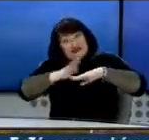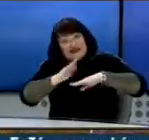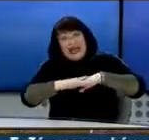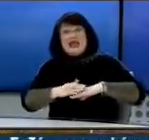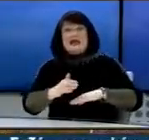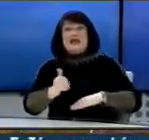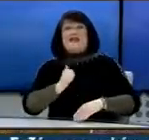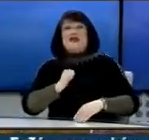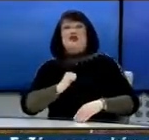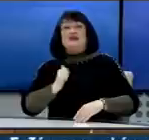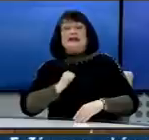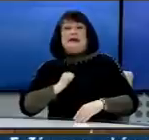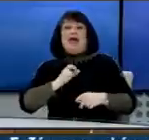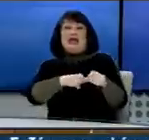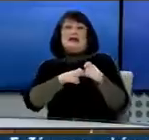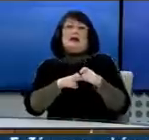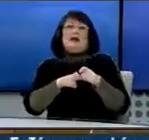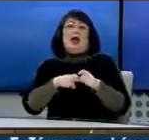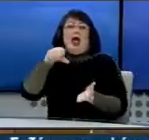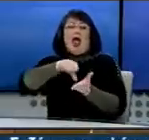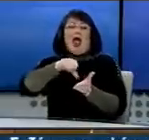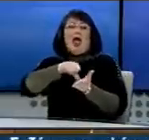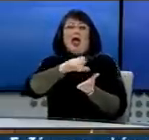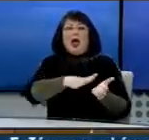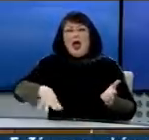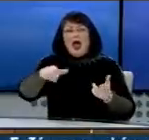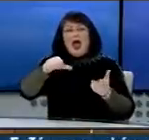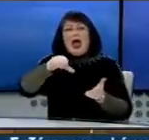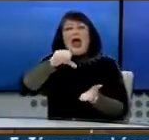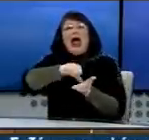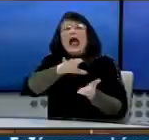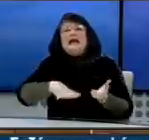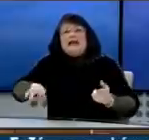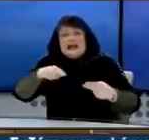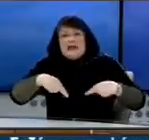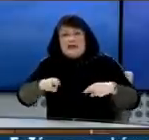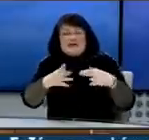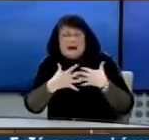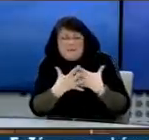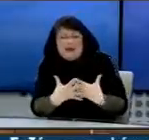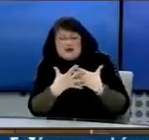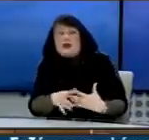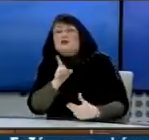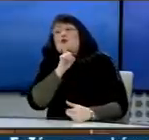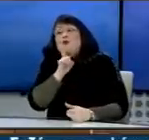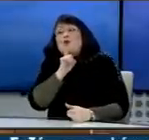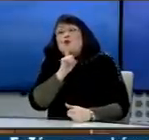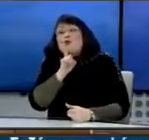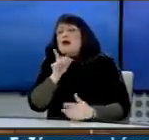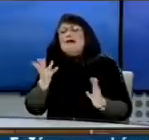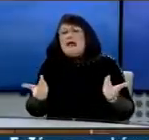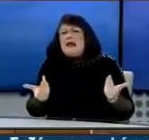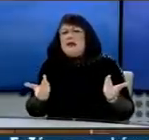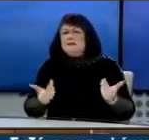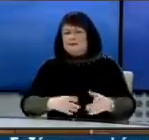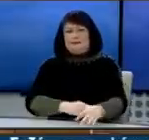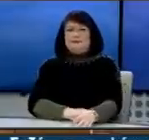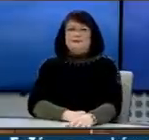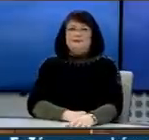τι είναι αυτό το οποίο σας κάνει να υπερασπίζεστε τις αττικές διαδρομές με τέτοιο πάθος για τη σιωπή σας? Και